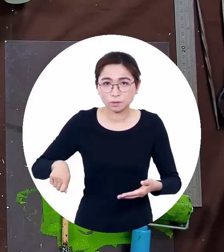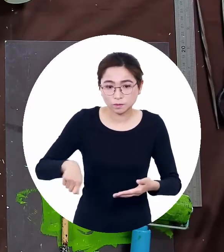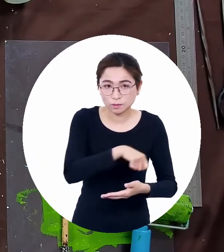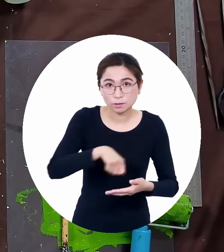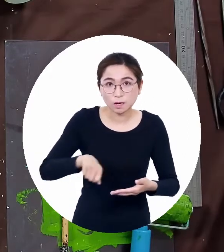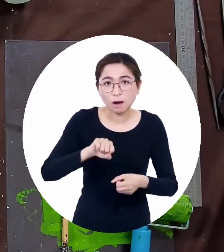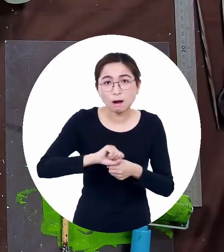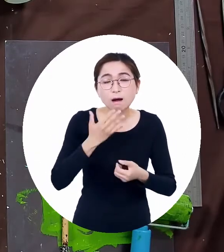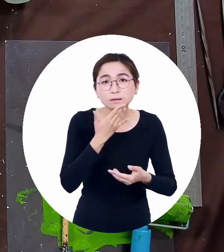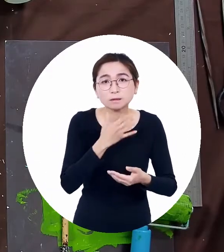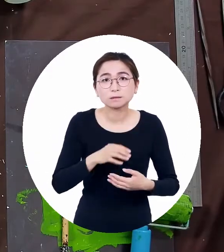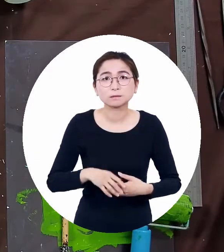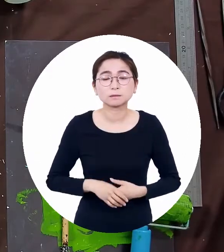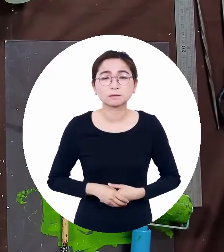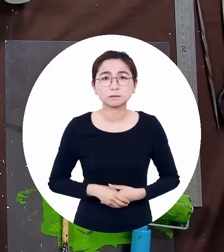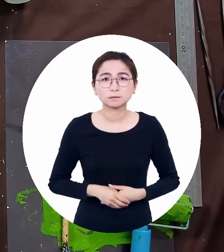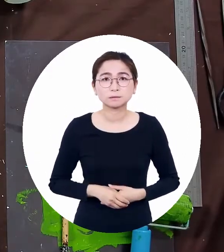又係咁上啲墨落去。